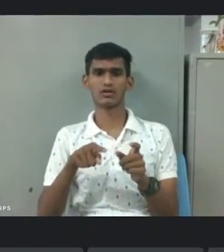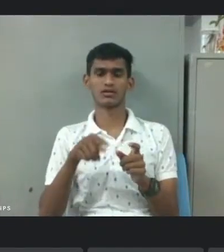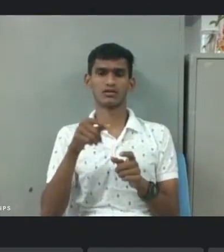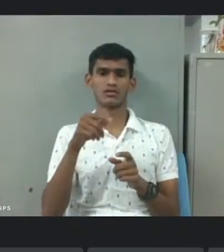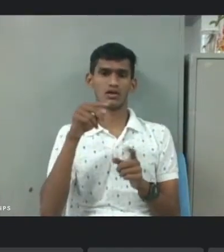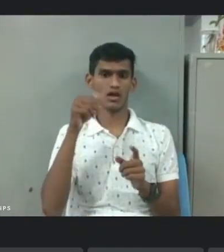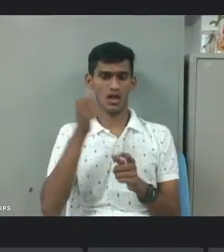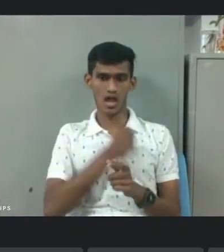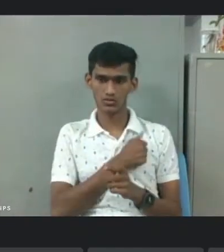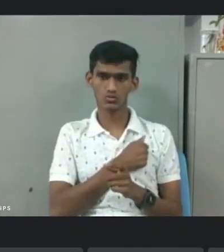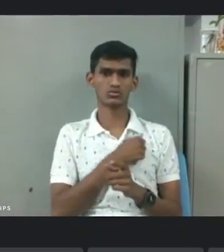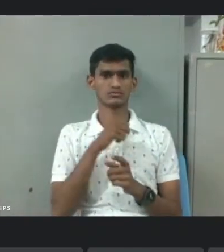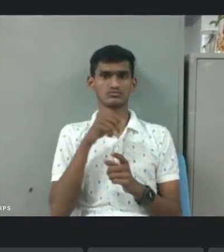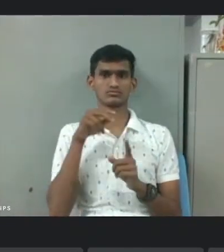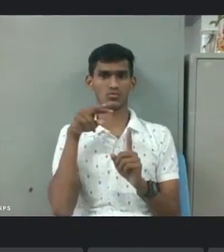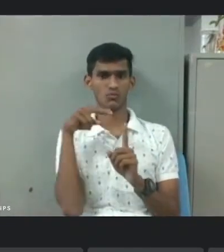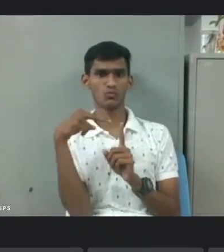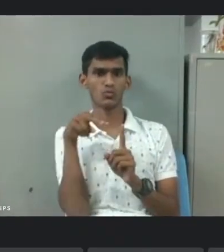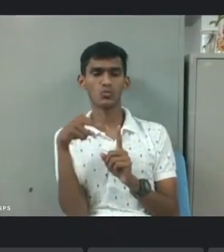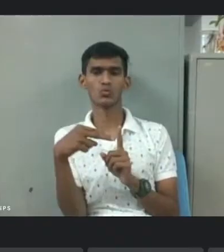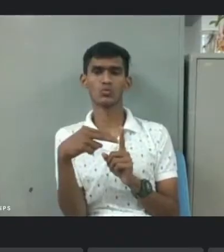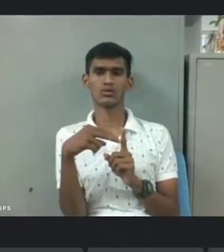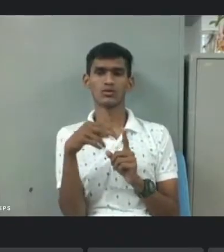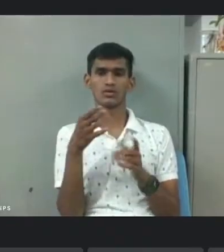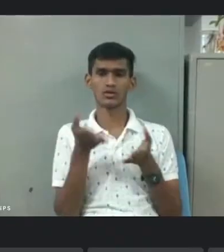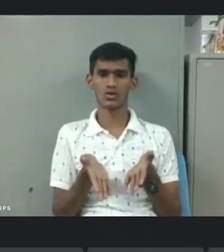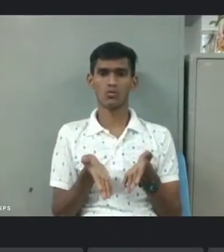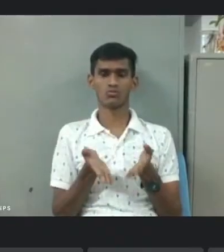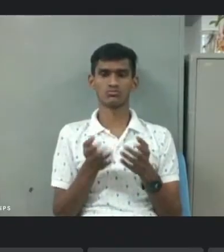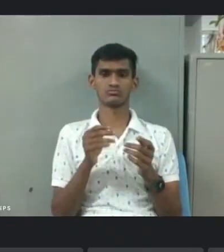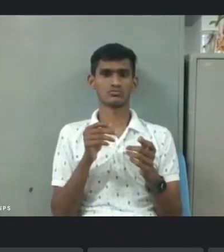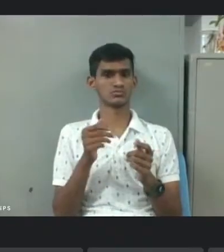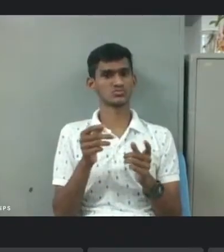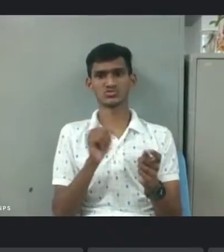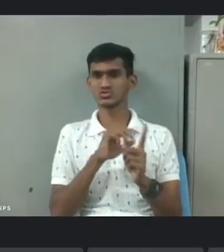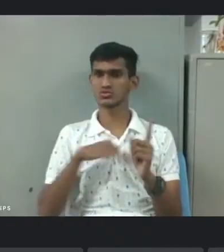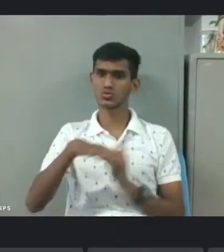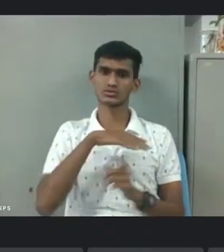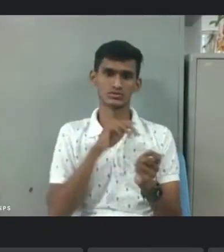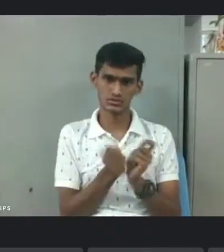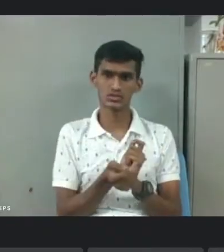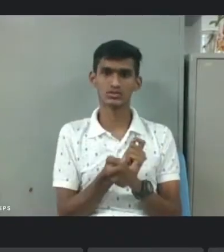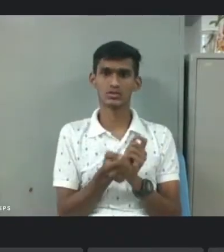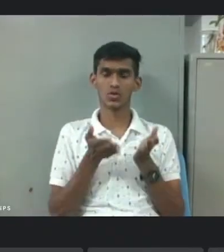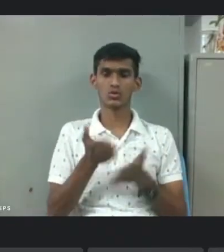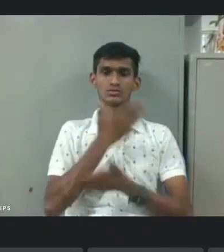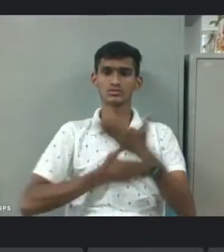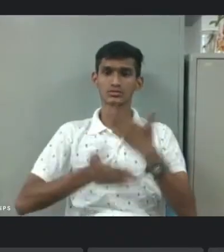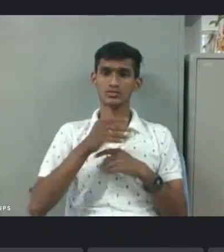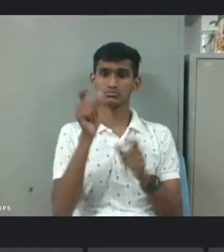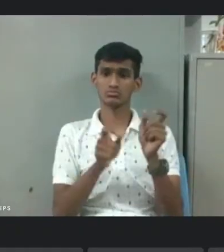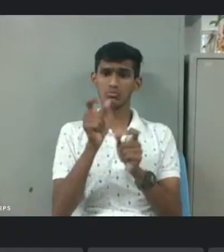പ്രശ്നമായിട്ട് തോന്നിയിരിക്കുന്നത്. സംവിധാനങ്ങൾ പതുക്കെ ഉയർന്നുകൊണ്ടുവരുന്നുണ്ട്. ഭിന്നശേഷിയുള്ള പലരും മുൻനിരയിലേക്ക് വന്നത് കഴിഞ്ഞിരിക്കുന്ന ഒരു